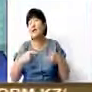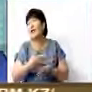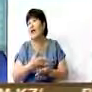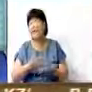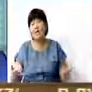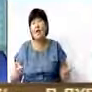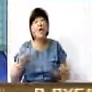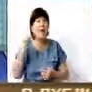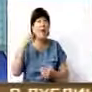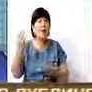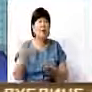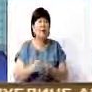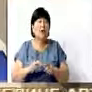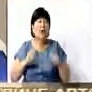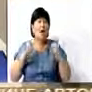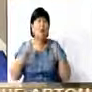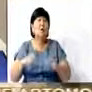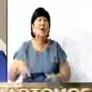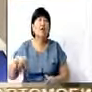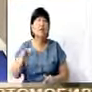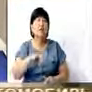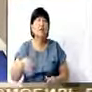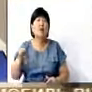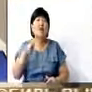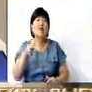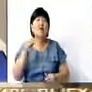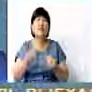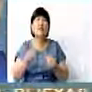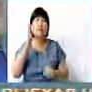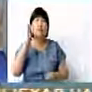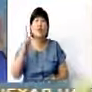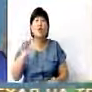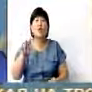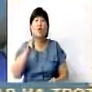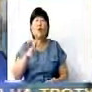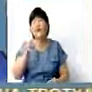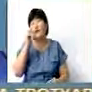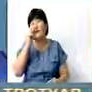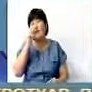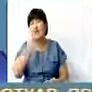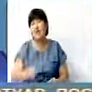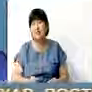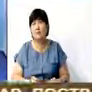далее. Победители получили путевки на республиканские дельфийские игры, которые пройдут в ноябре в Шымкенте.